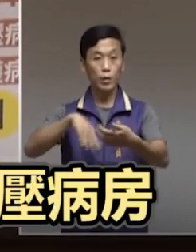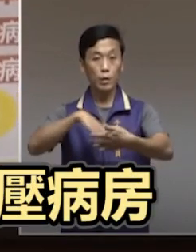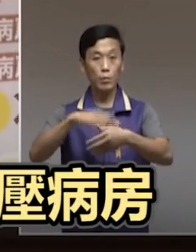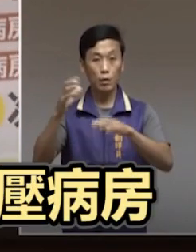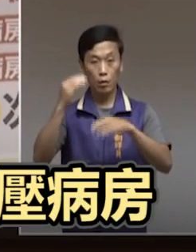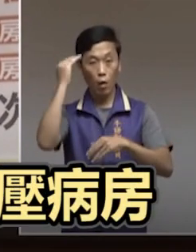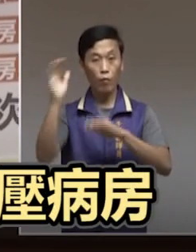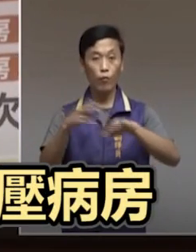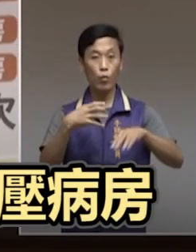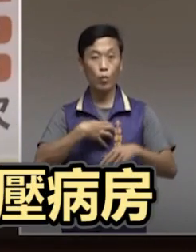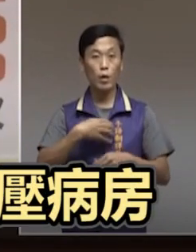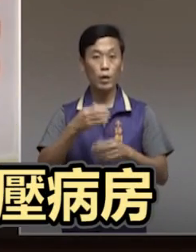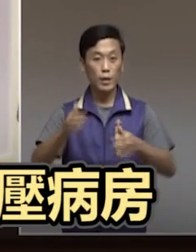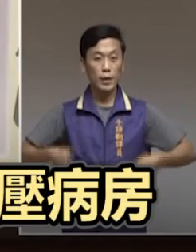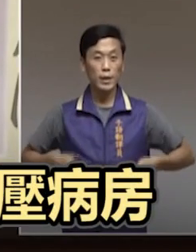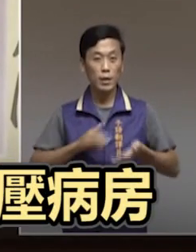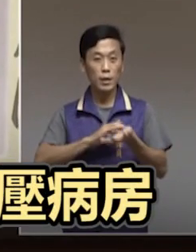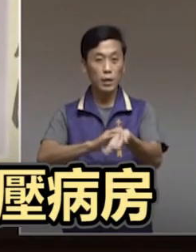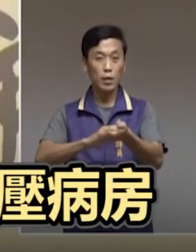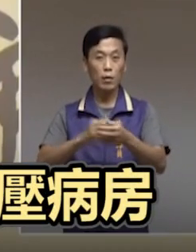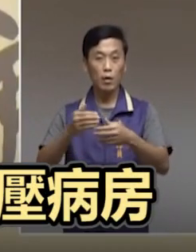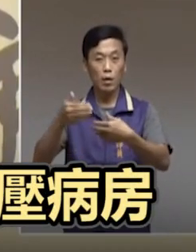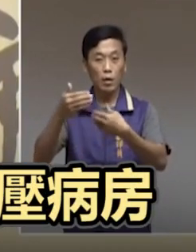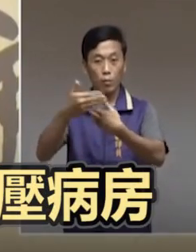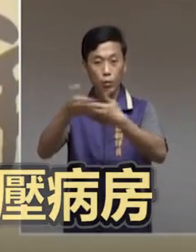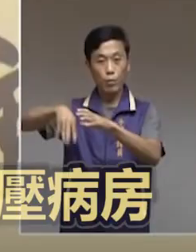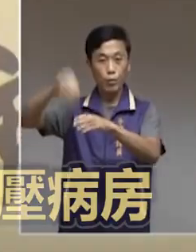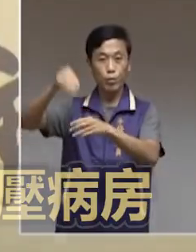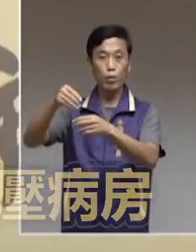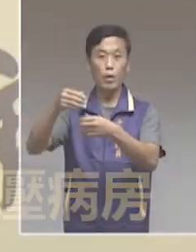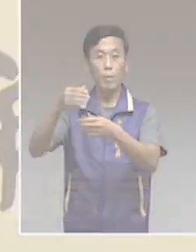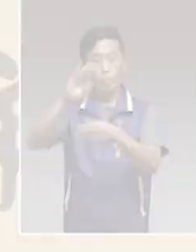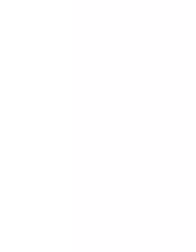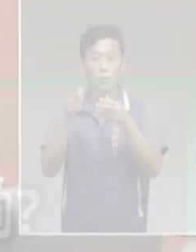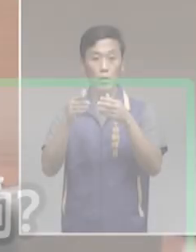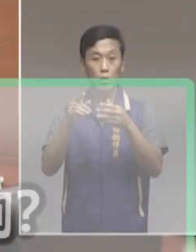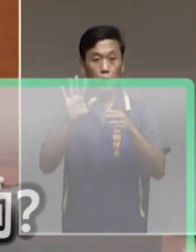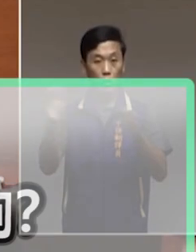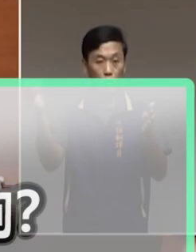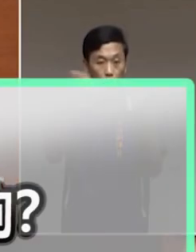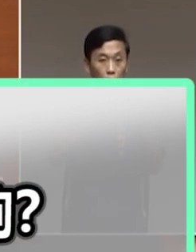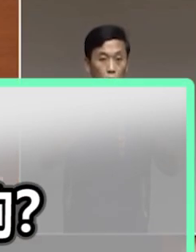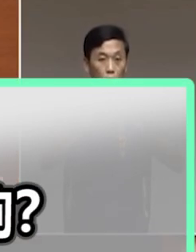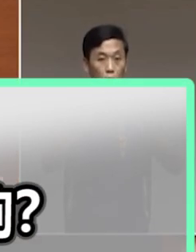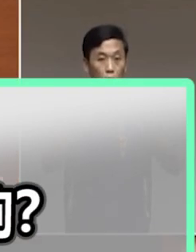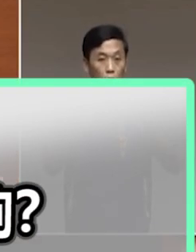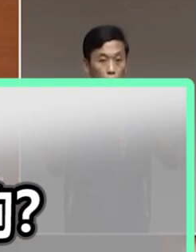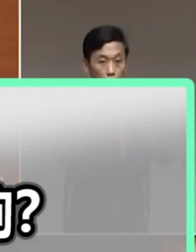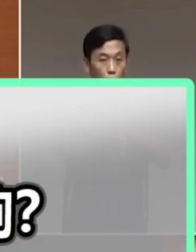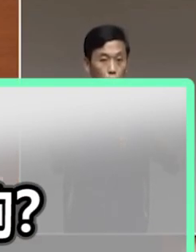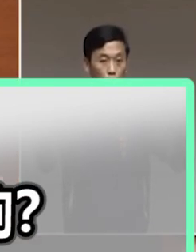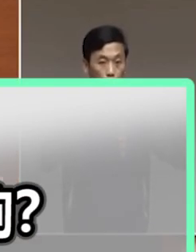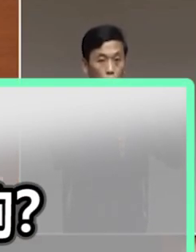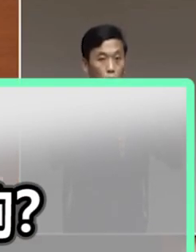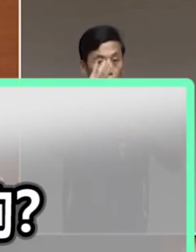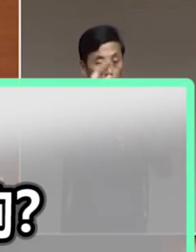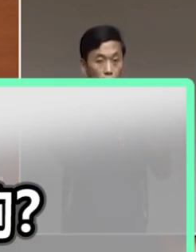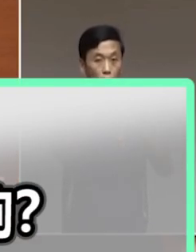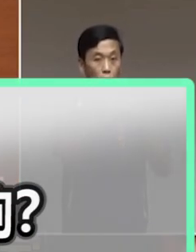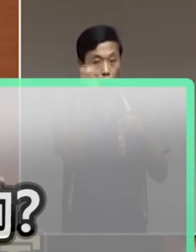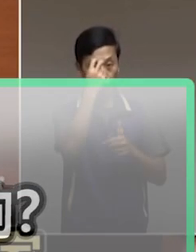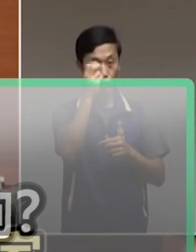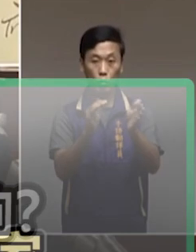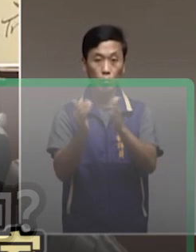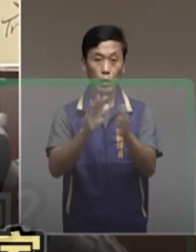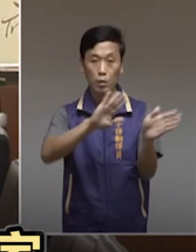单位，急诊、负压病房、专责病房、加护病房，每周筛检一次 PCR 的筛检。 那目前高雄市的防疫旅馆量能准